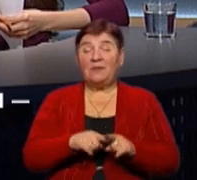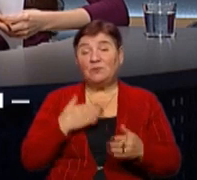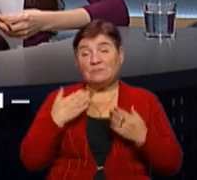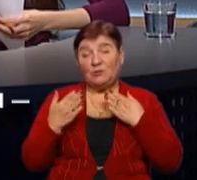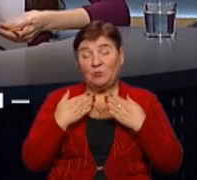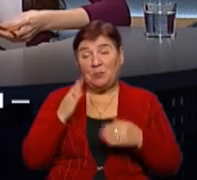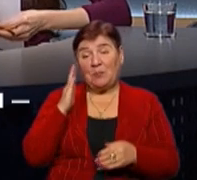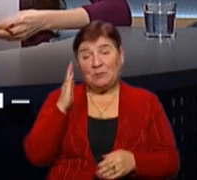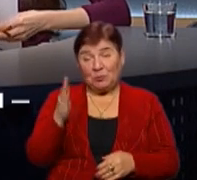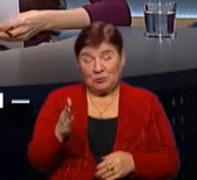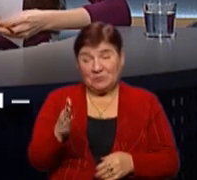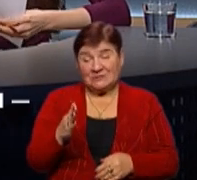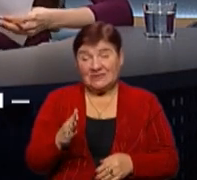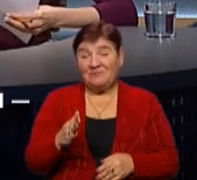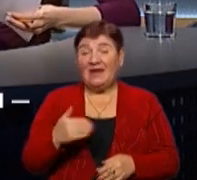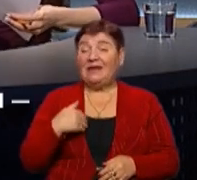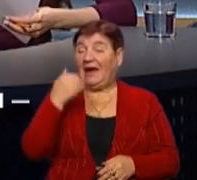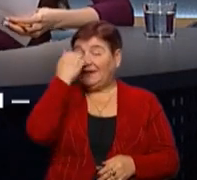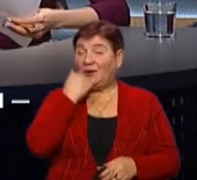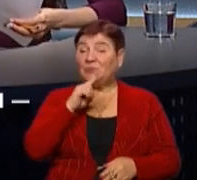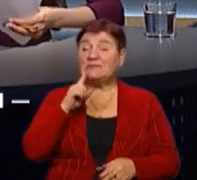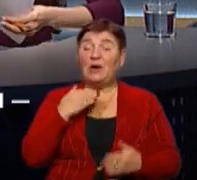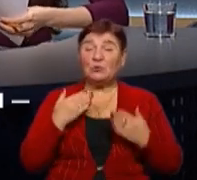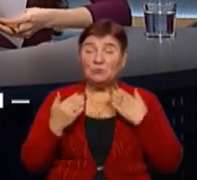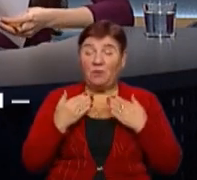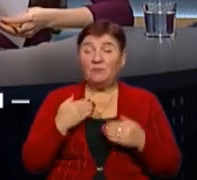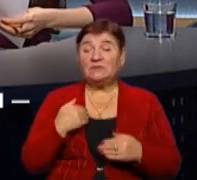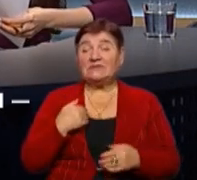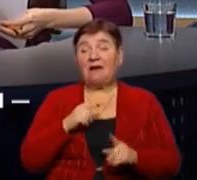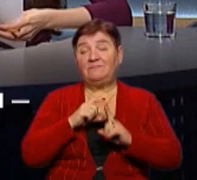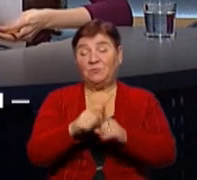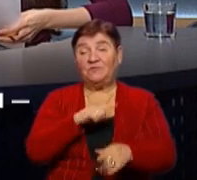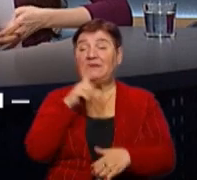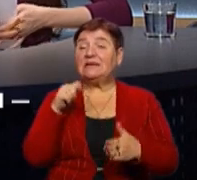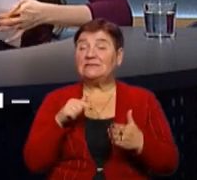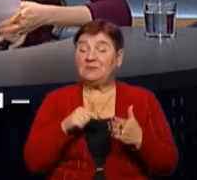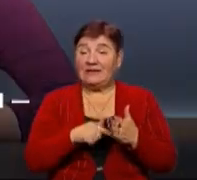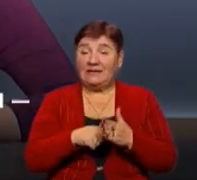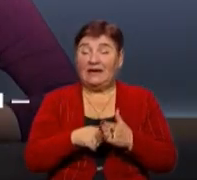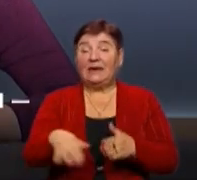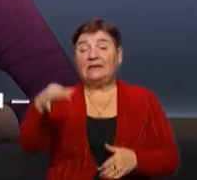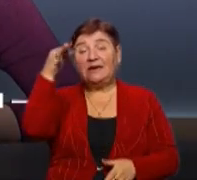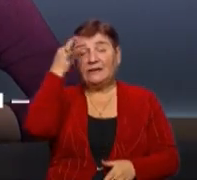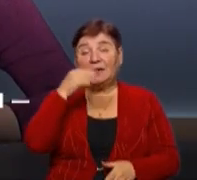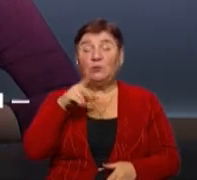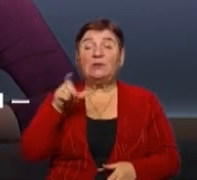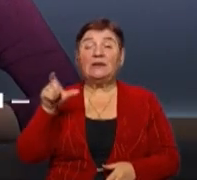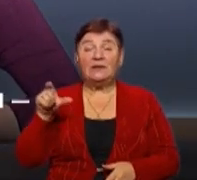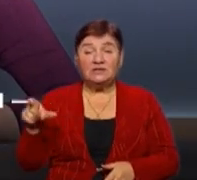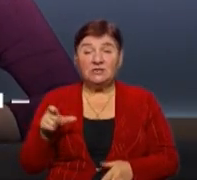ще в майбутньому, в наступних ефірах. Я вам дякую за розмову, дякую за відповіді на запитання. Нагадаю